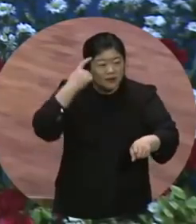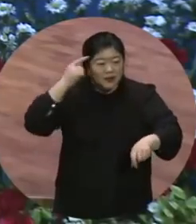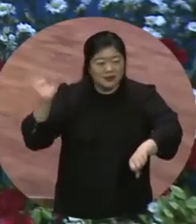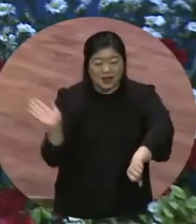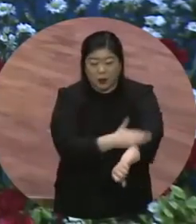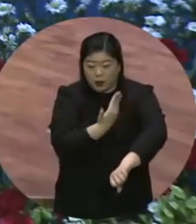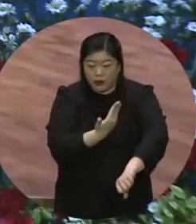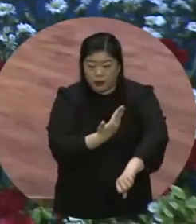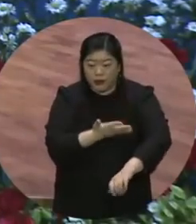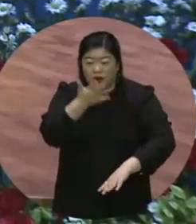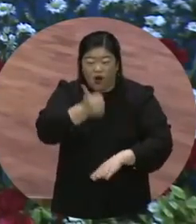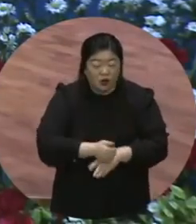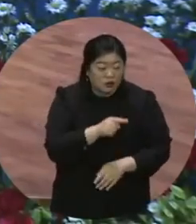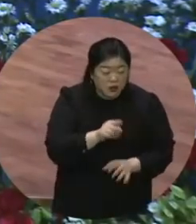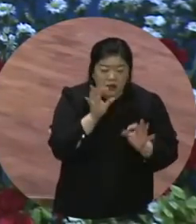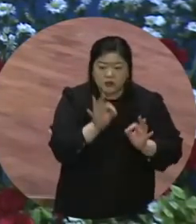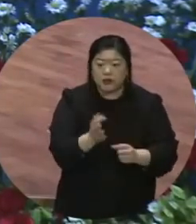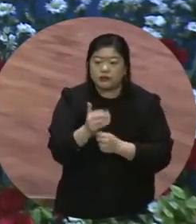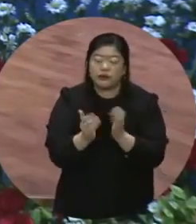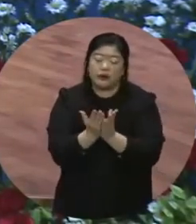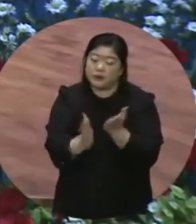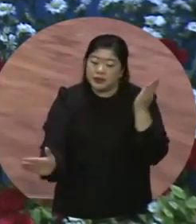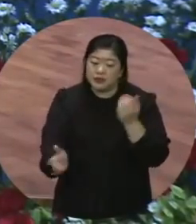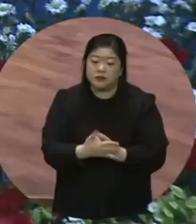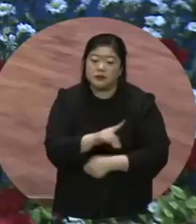천주교를 이단이라고 합니다. 구원론이